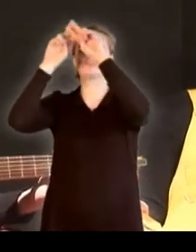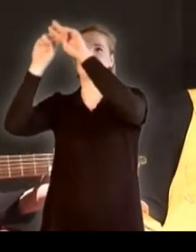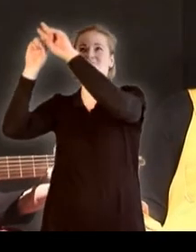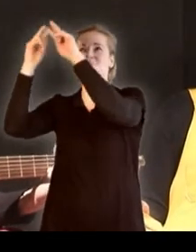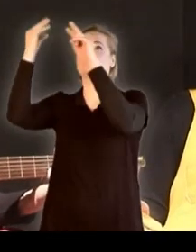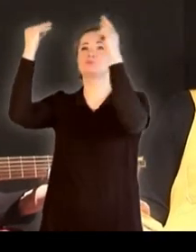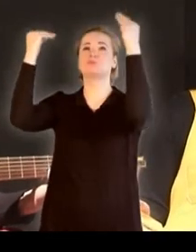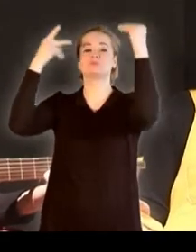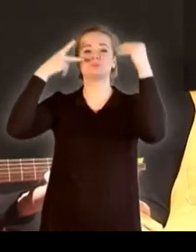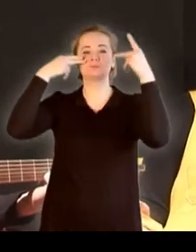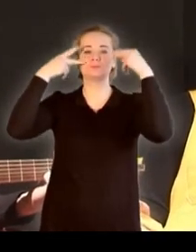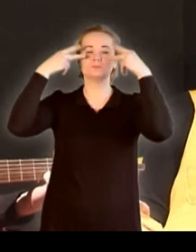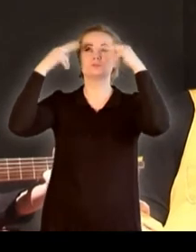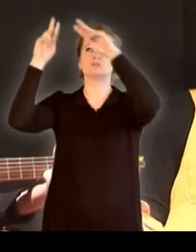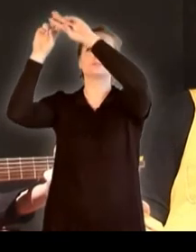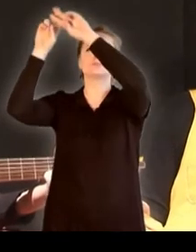žvaigždė žiba,